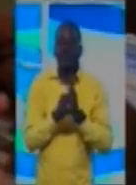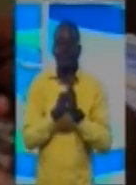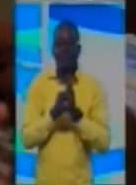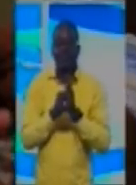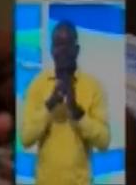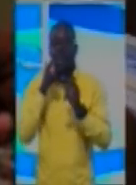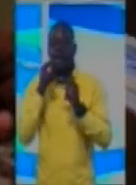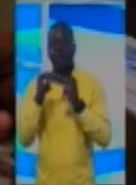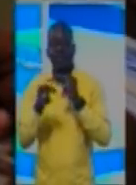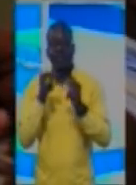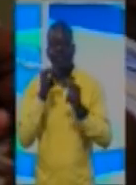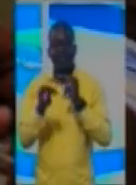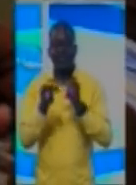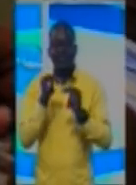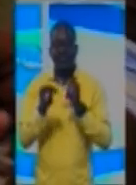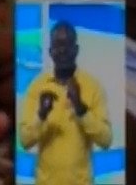donc